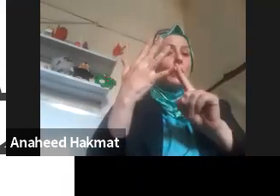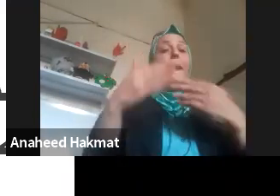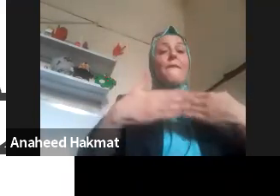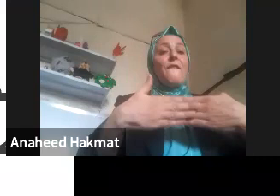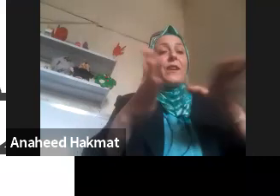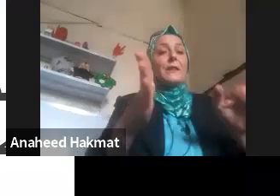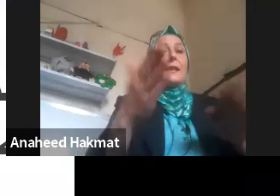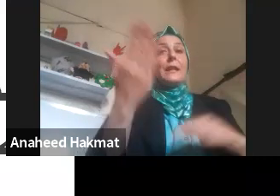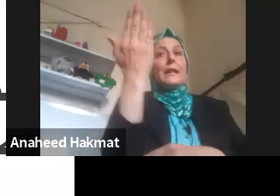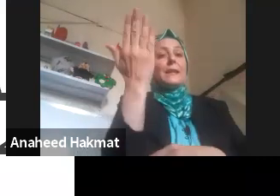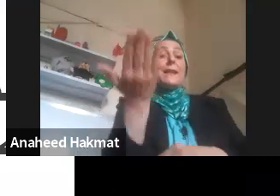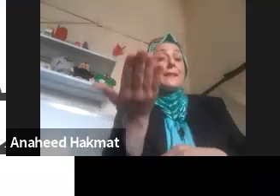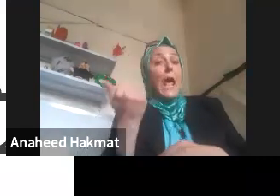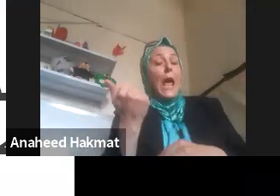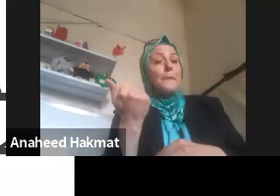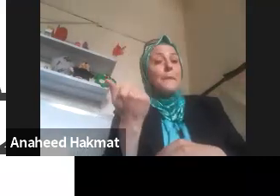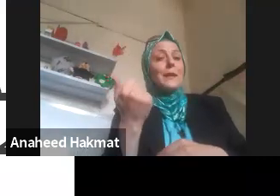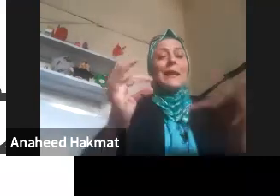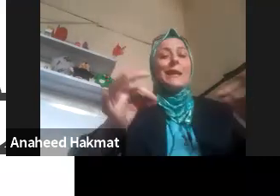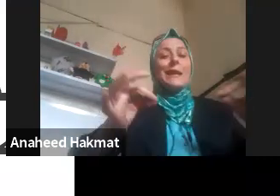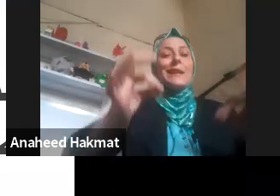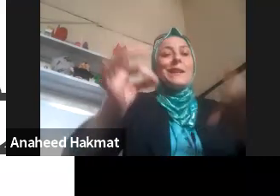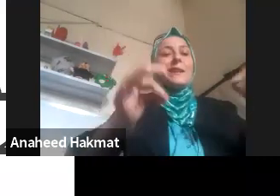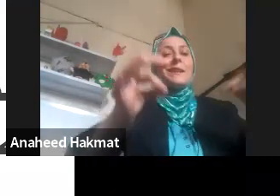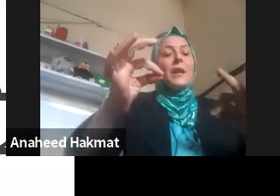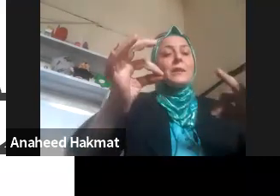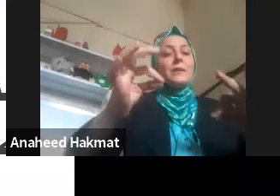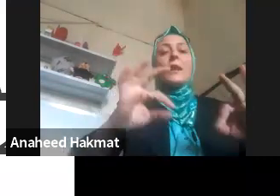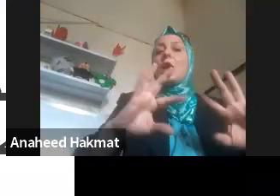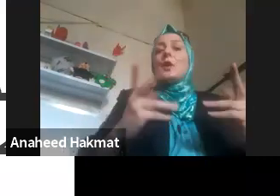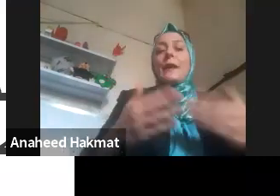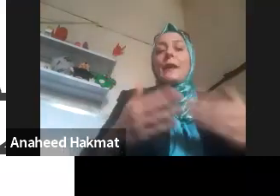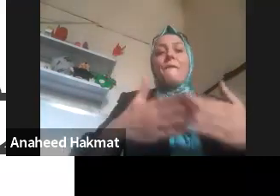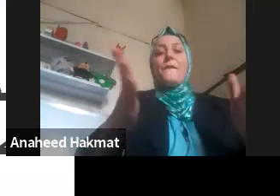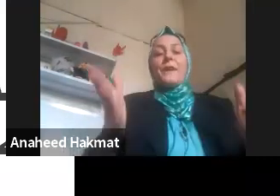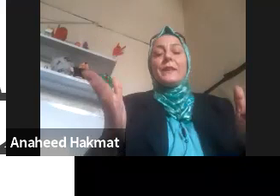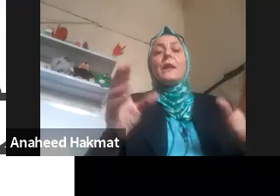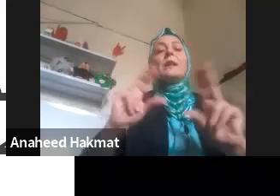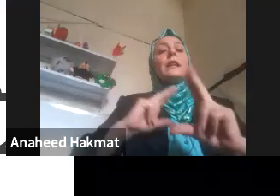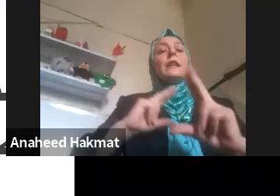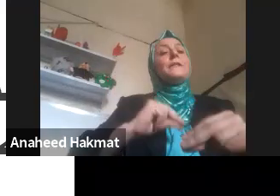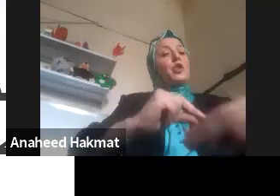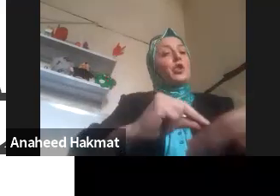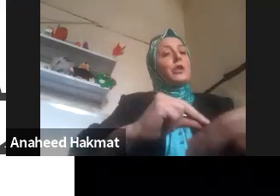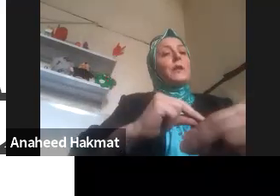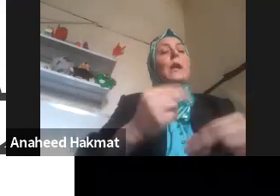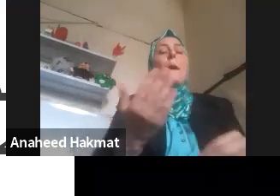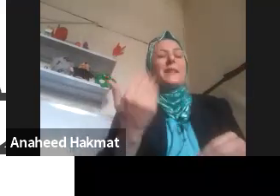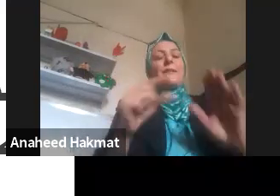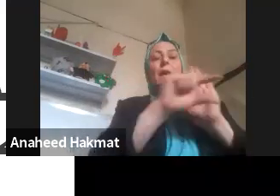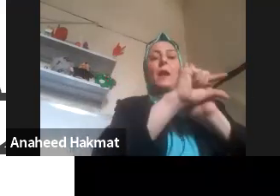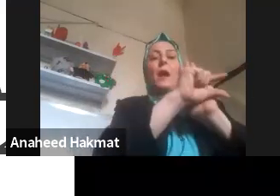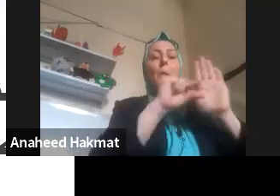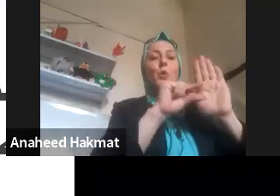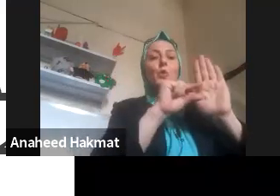المقاصف وخطط فتح المقاصف بتخضع لنفس الإجراءات، بس القضية الأخيرة اللي هي قضية بروتوكولات الإحالة. كتير